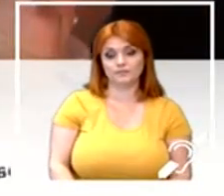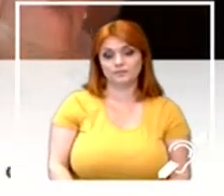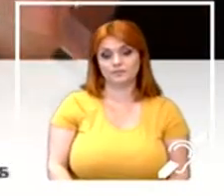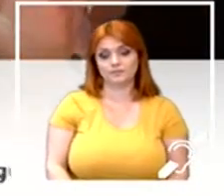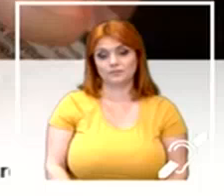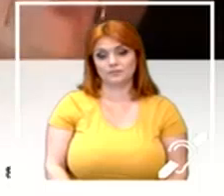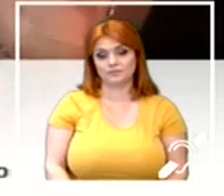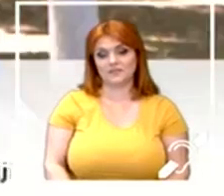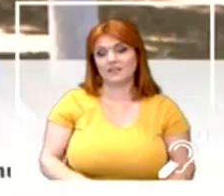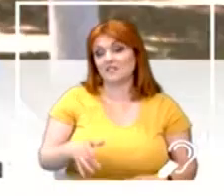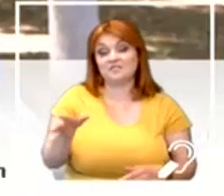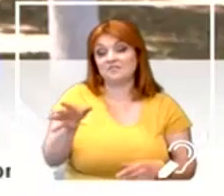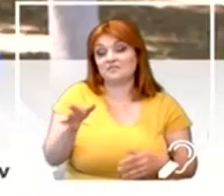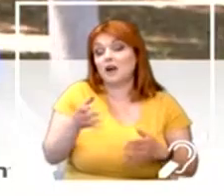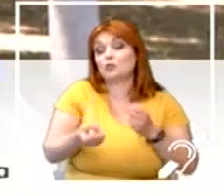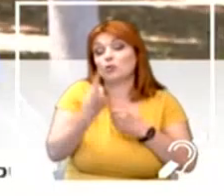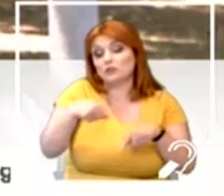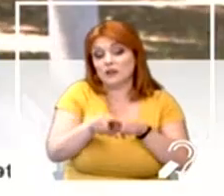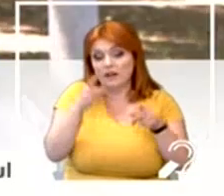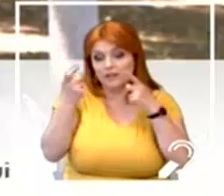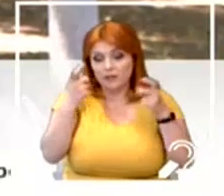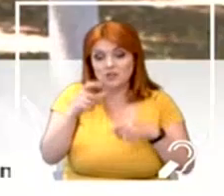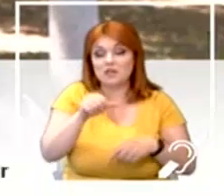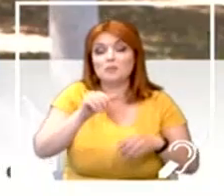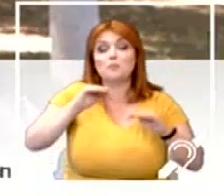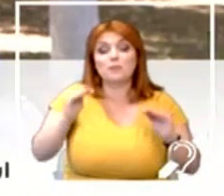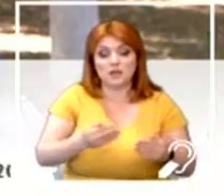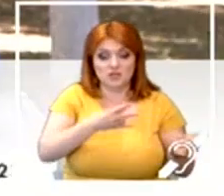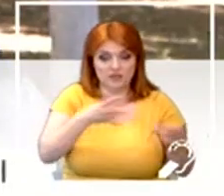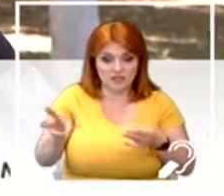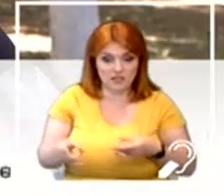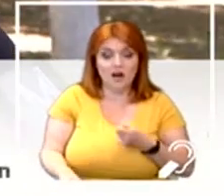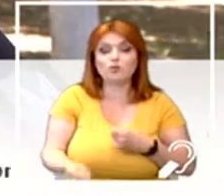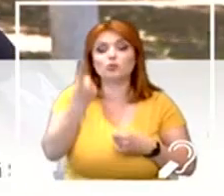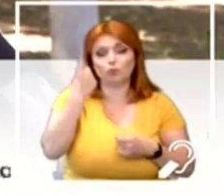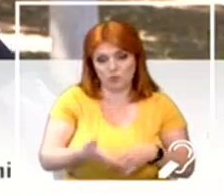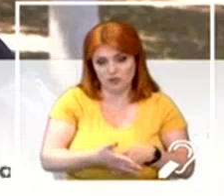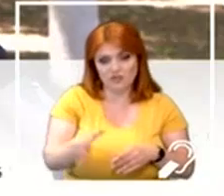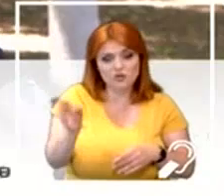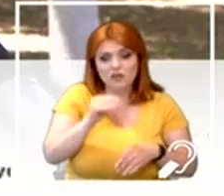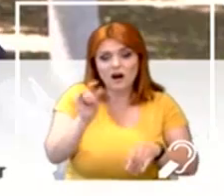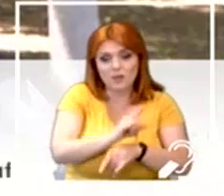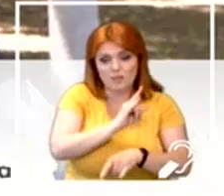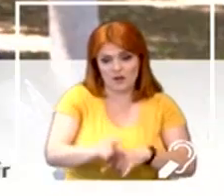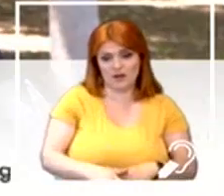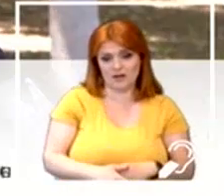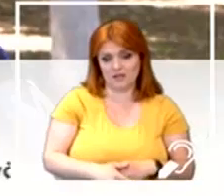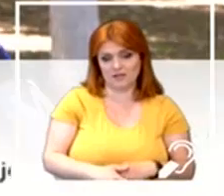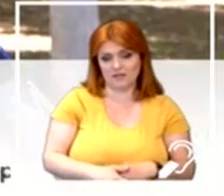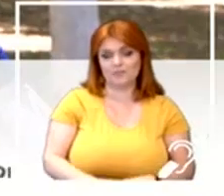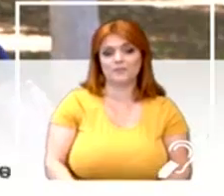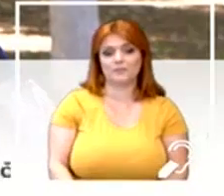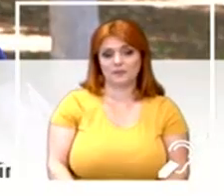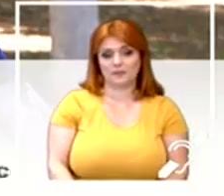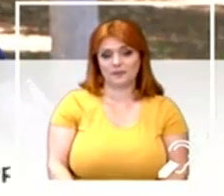ar fi mai puțin nocive. Prin ce se deosebesc țările nordice de celelalte țări? Că au cele mai mari prețuri și cele mai mari